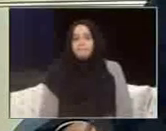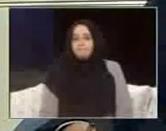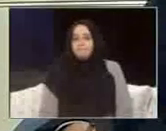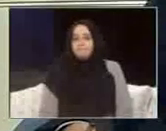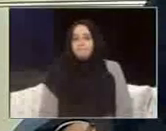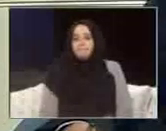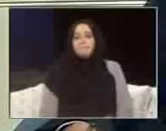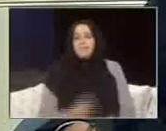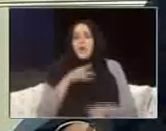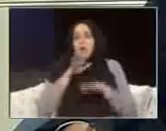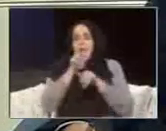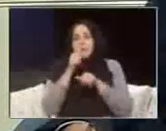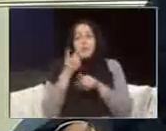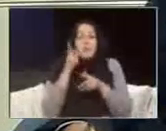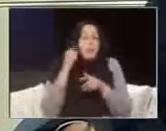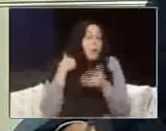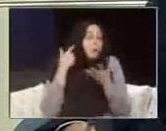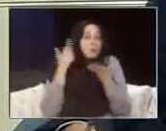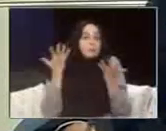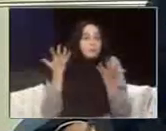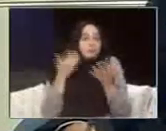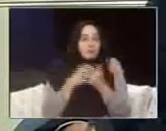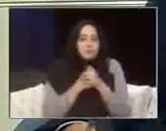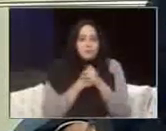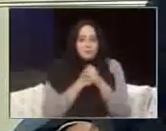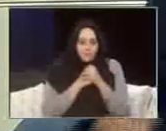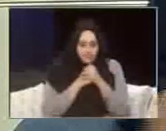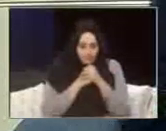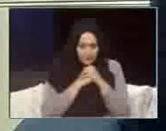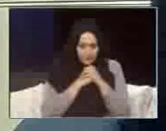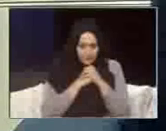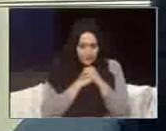طيب واصلي واصلي ام زهره. كنت